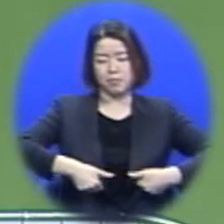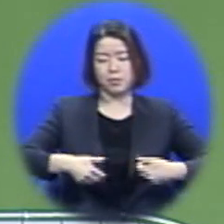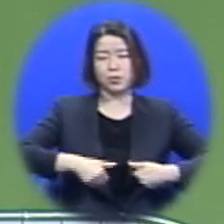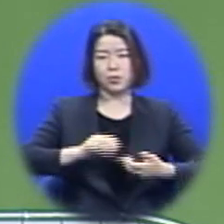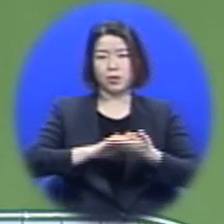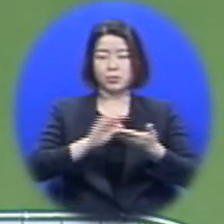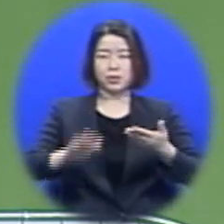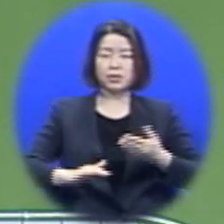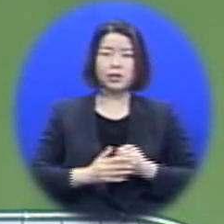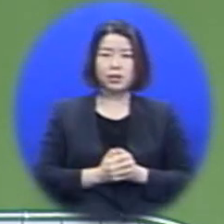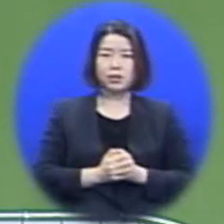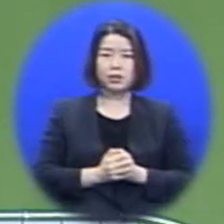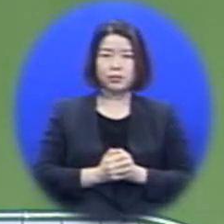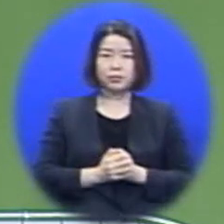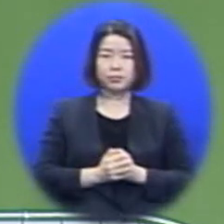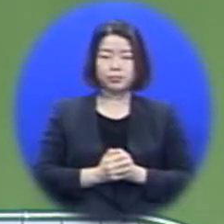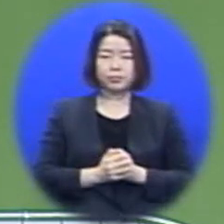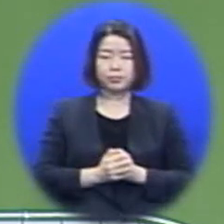필요합니다.